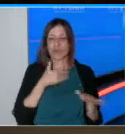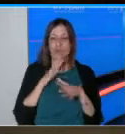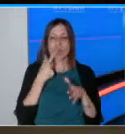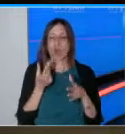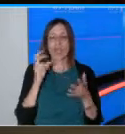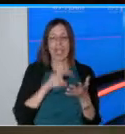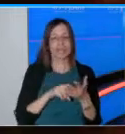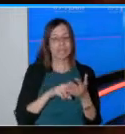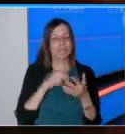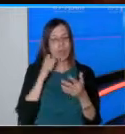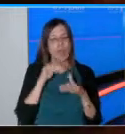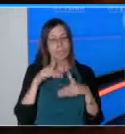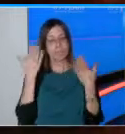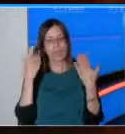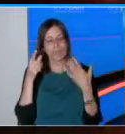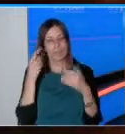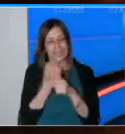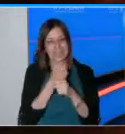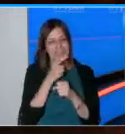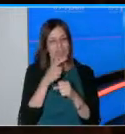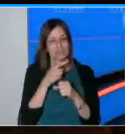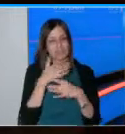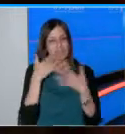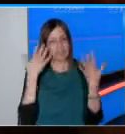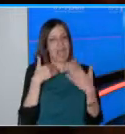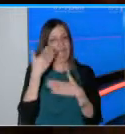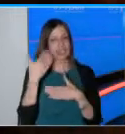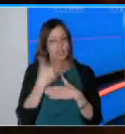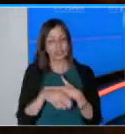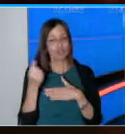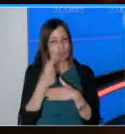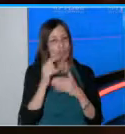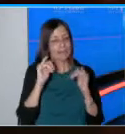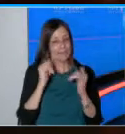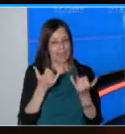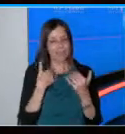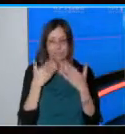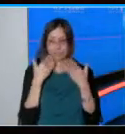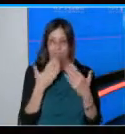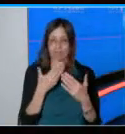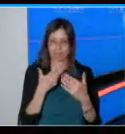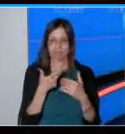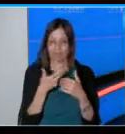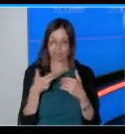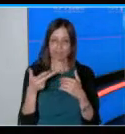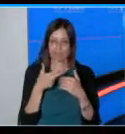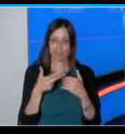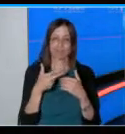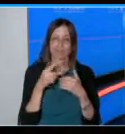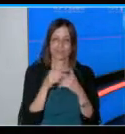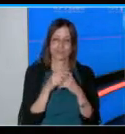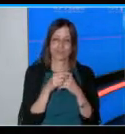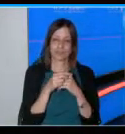בוקר ומתעסקים מזה, מסתבר שמיד אחרי הסוף שבוע, כן. אני רוצה להודות לשניכם, עורך דין אלי דג'אבל, מרכז זמן, שירין